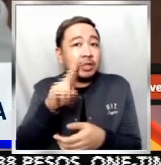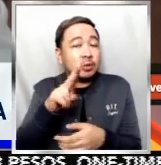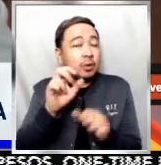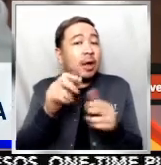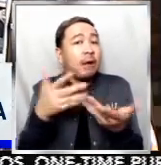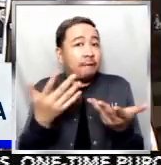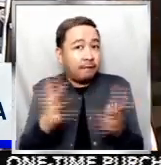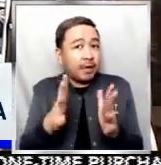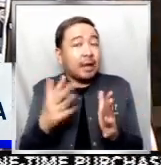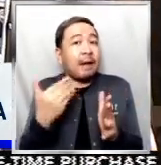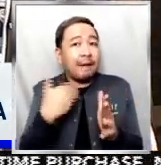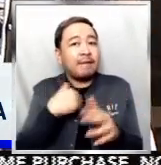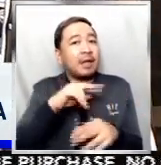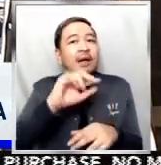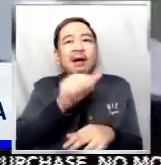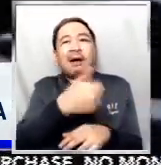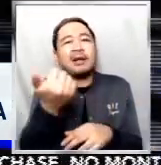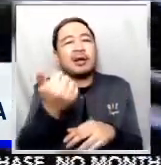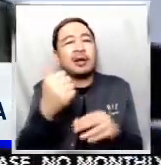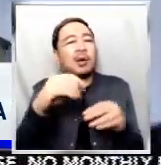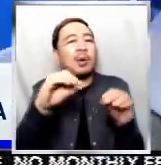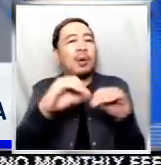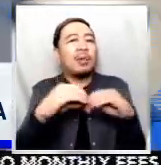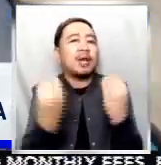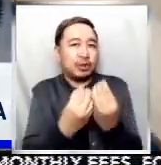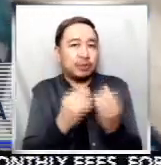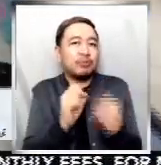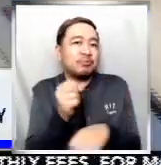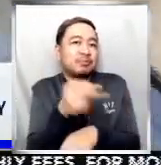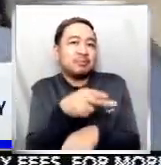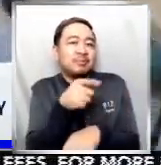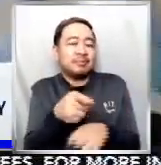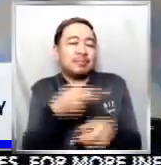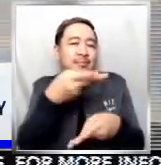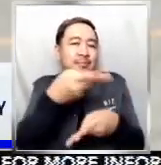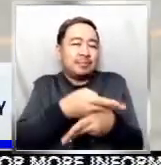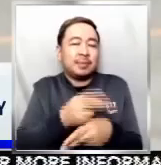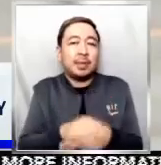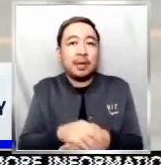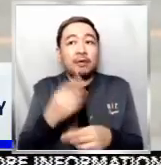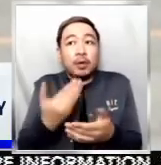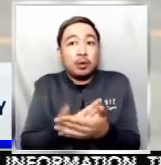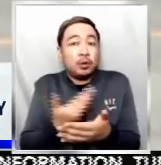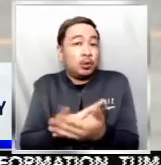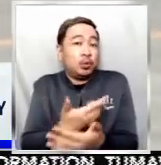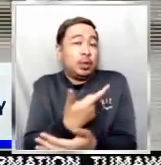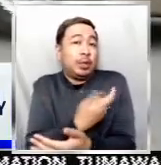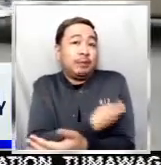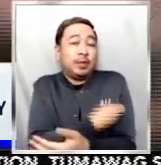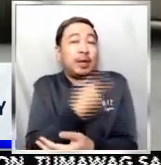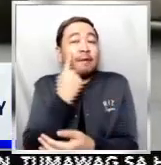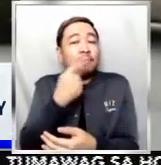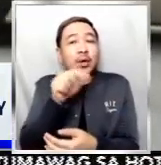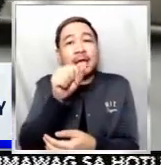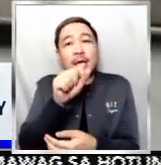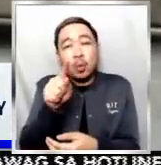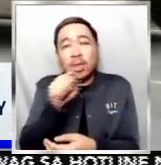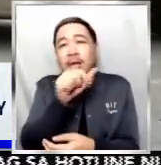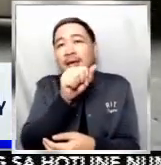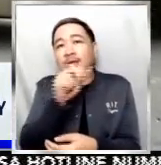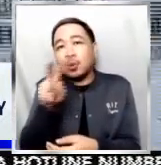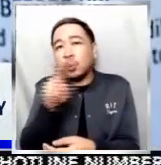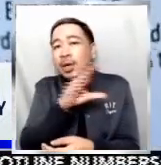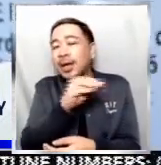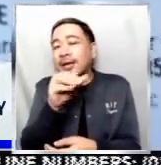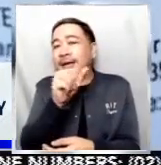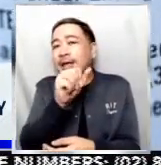third-party logistics. Ang bagong dating na Pfizer vaccines ay para pa rin sa A1 o health workers, A2 o senior citizens, at A3 o may